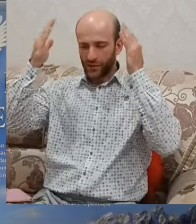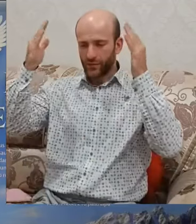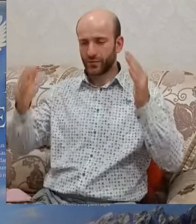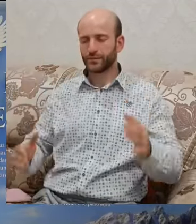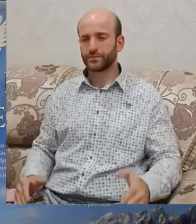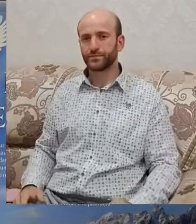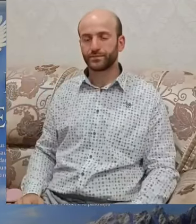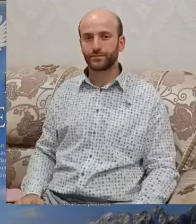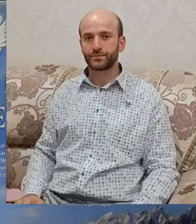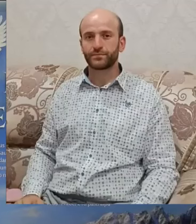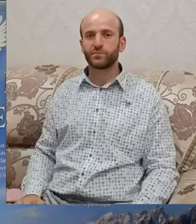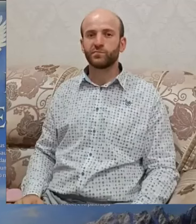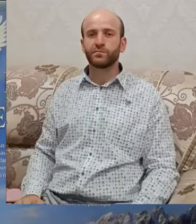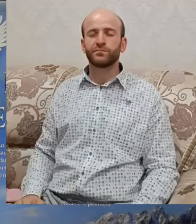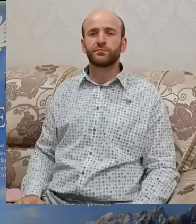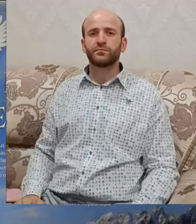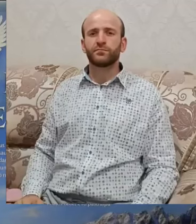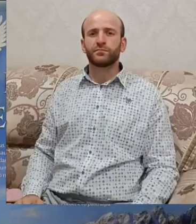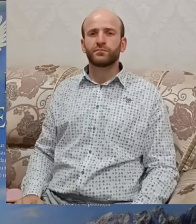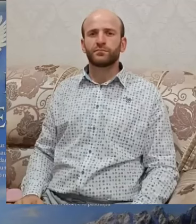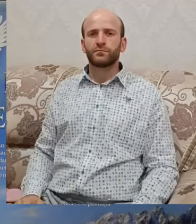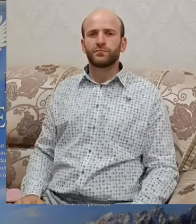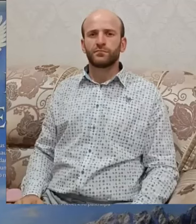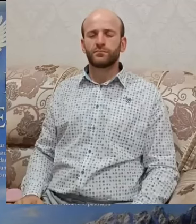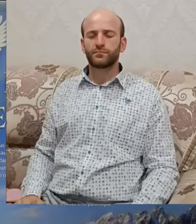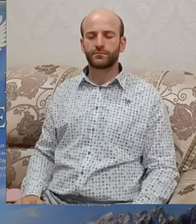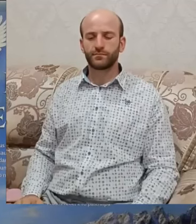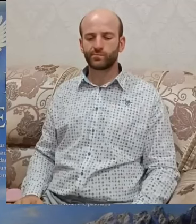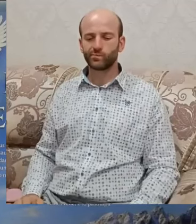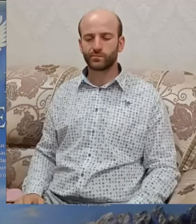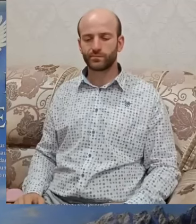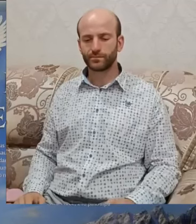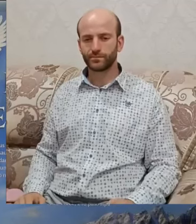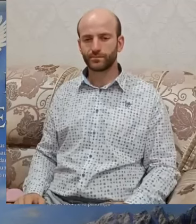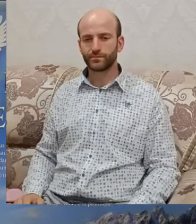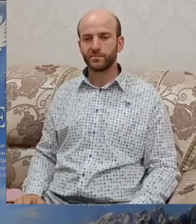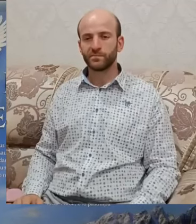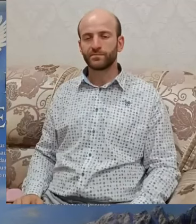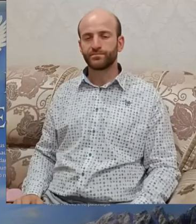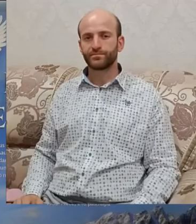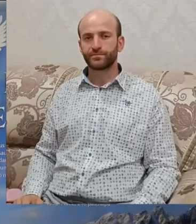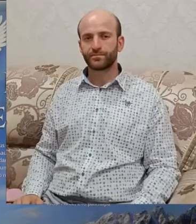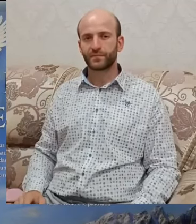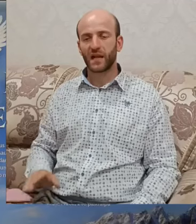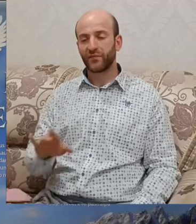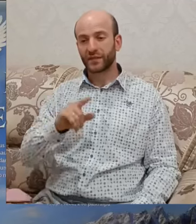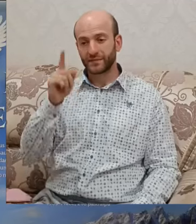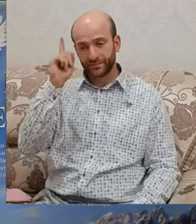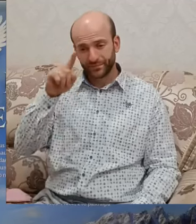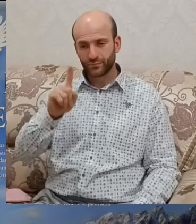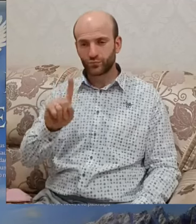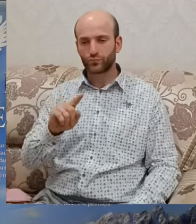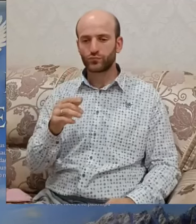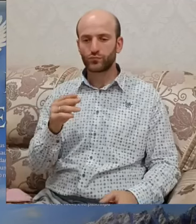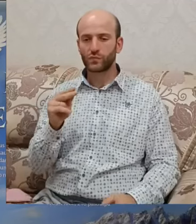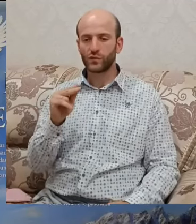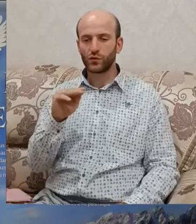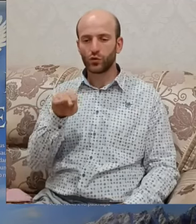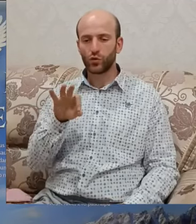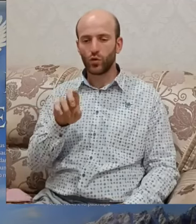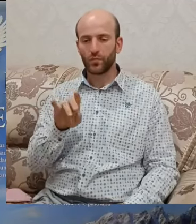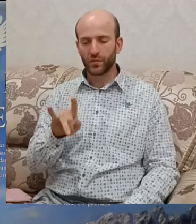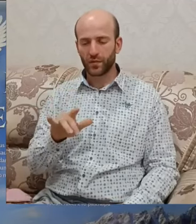Jūs žinote, kad žinia būtų atverta. Вы знаете, для того, чтобы послание было открыто, ей turi tarnauti pats